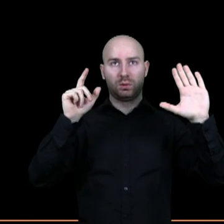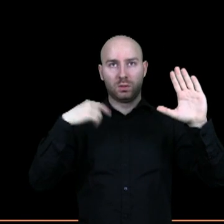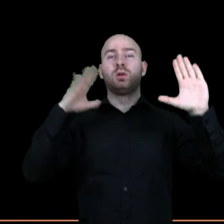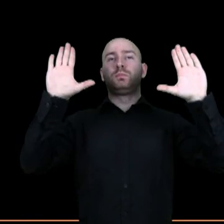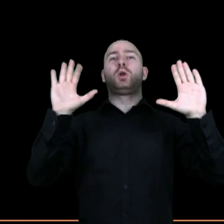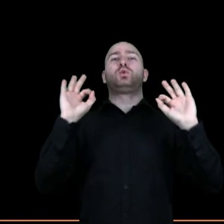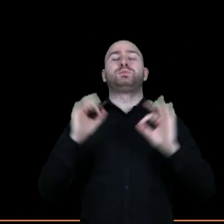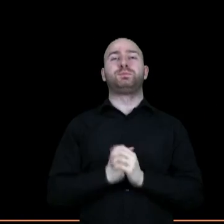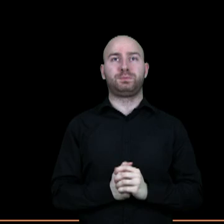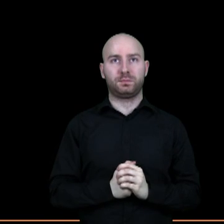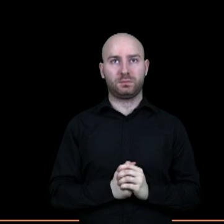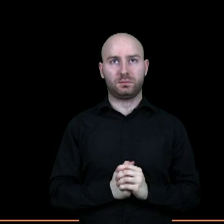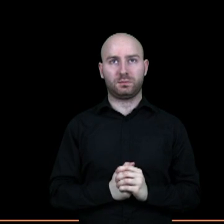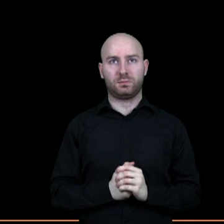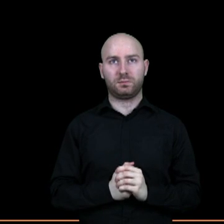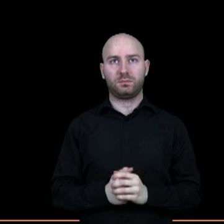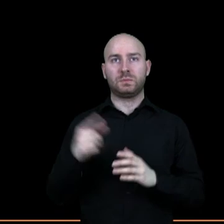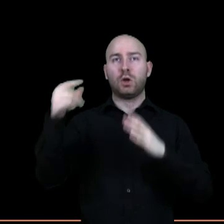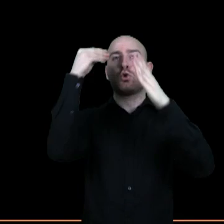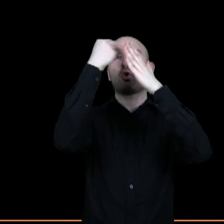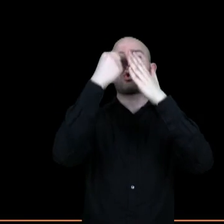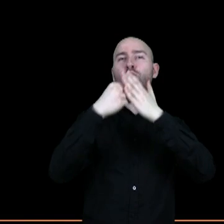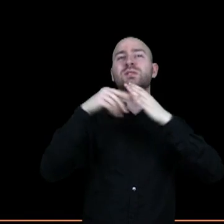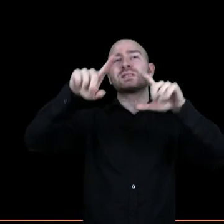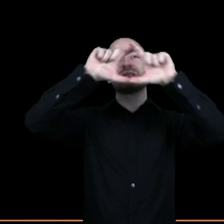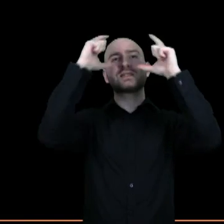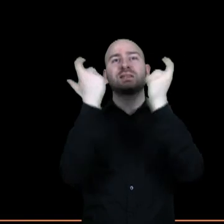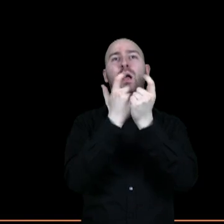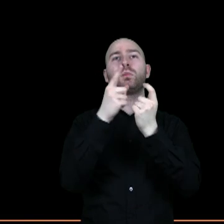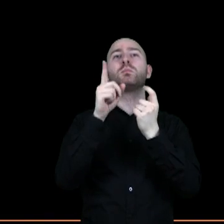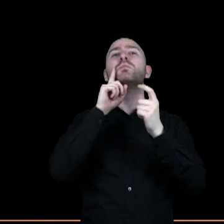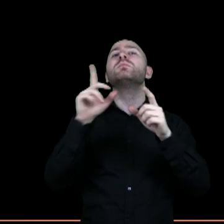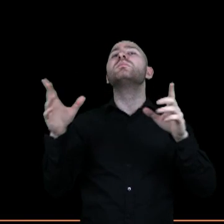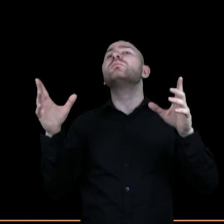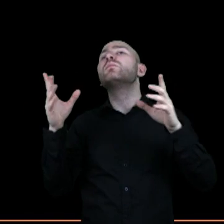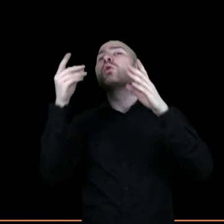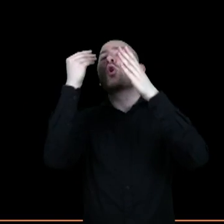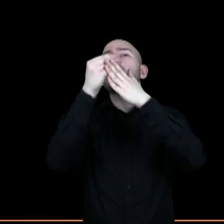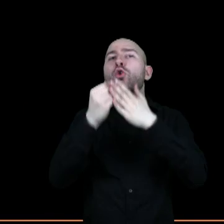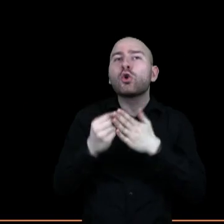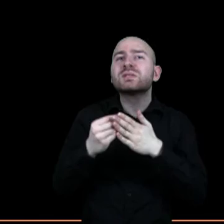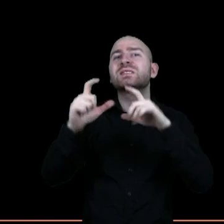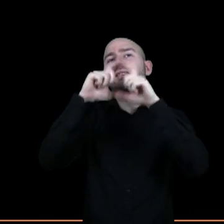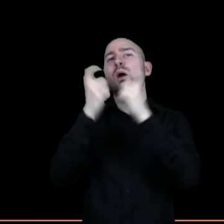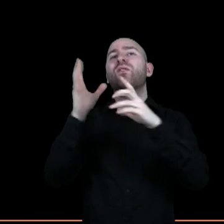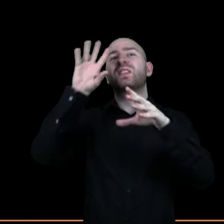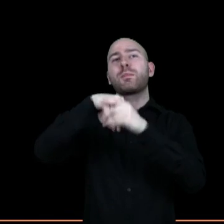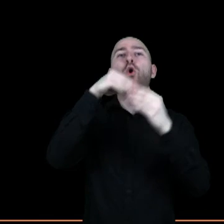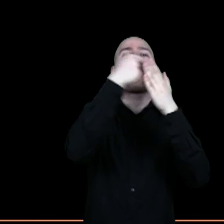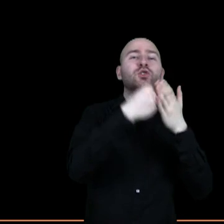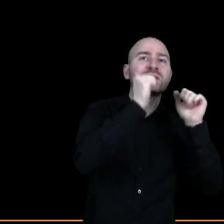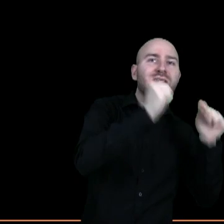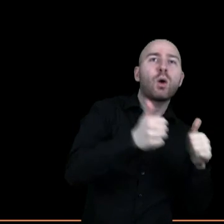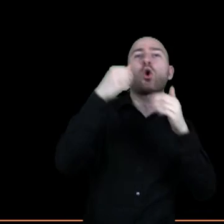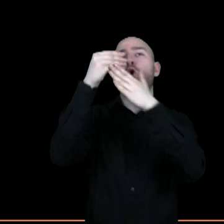Mam małe kłopoty. Już dobrze. Policzmy teraz koszty całkowite. Koszty całkowite to koszty